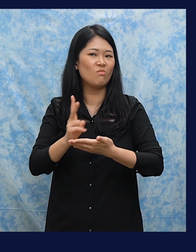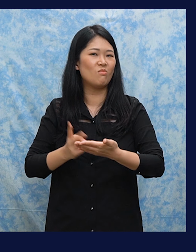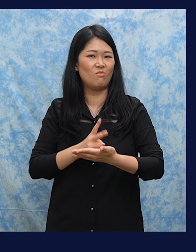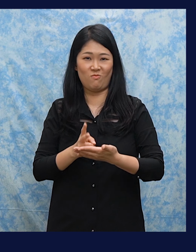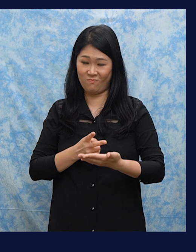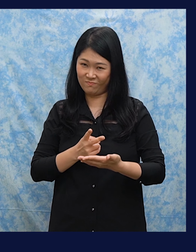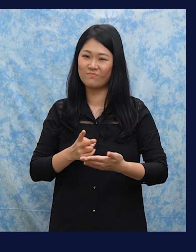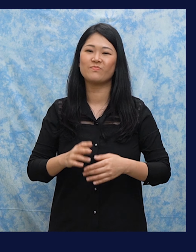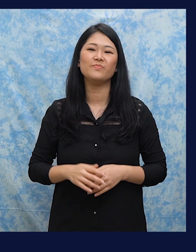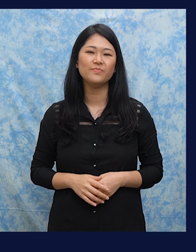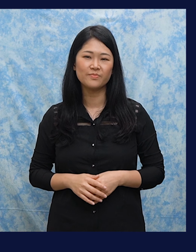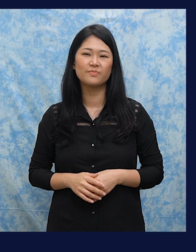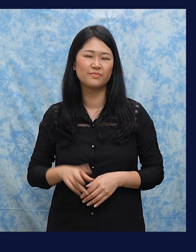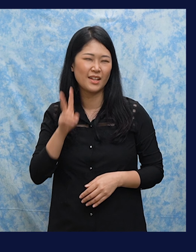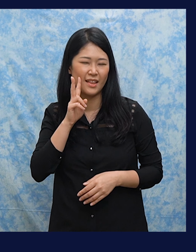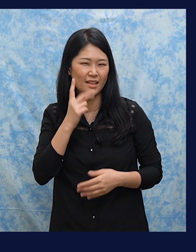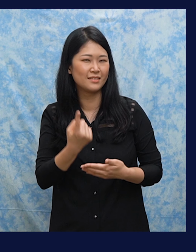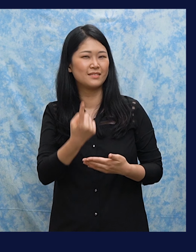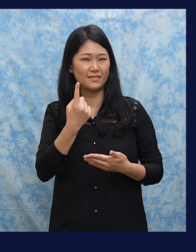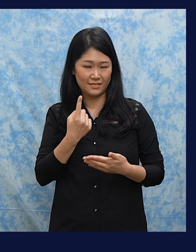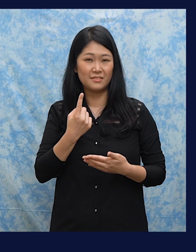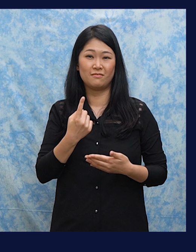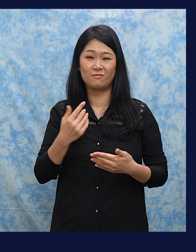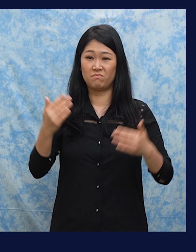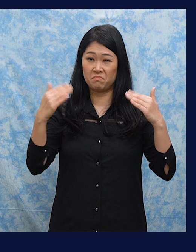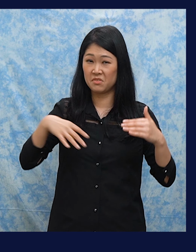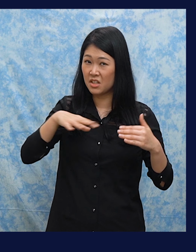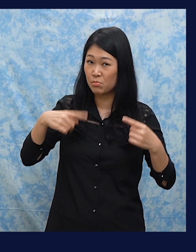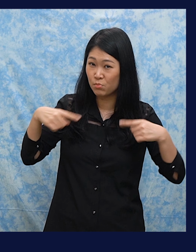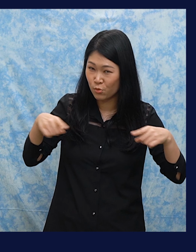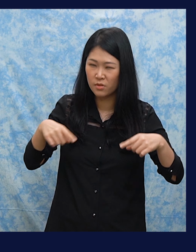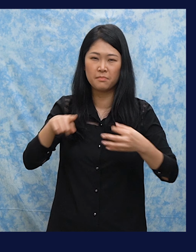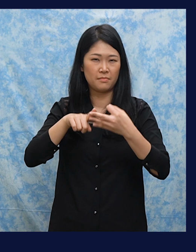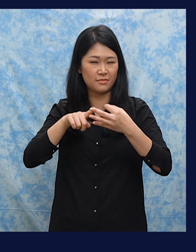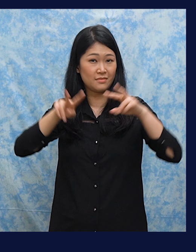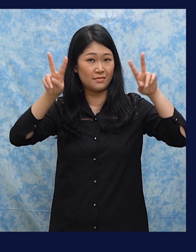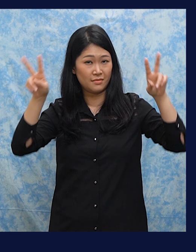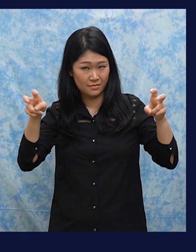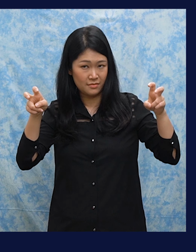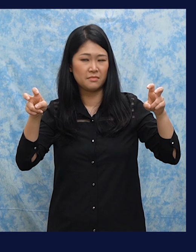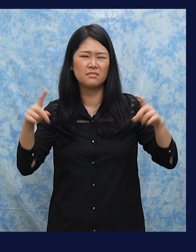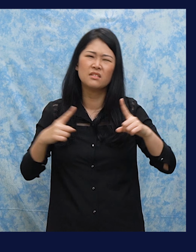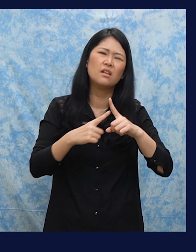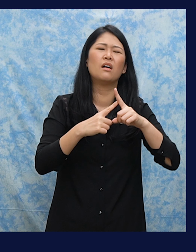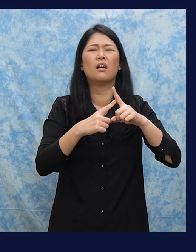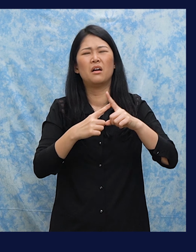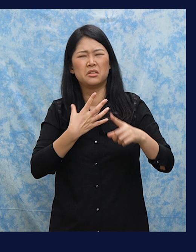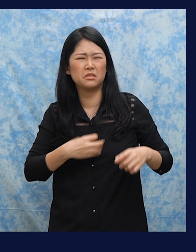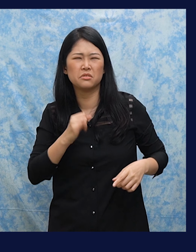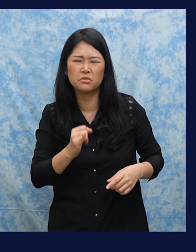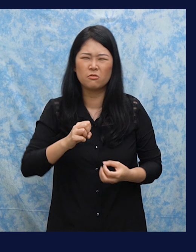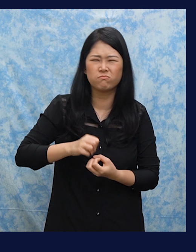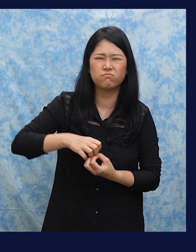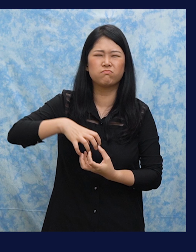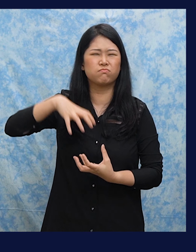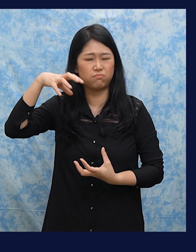時候也都會做修改。有一個例子的，就好像我即將為你帶來的那一段，人啊，當哀嘆